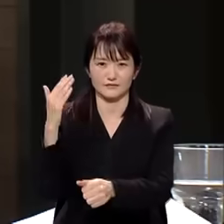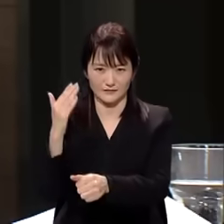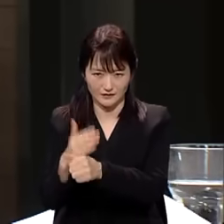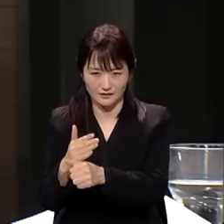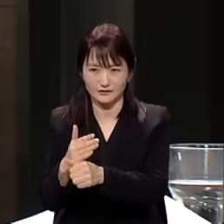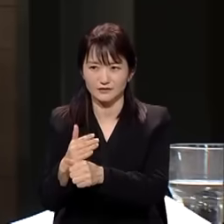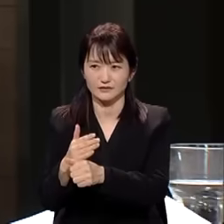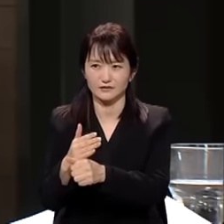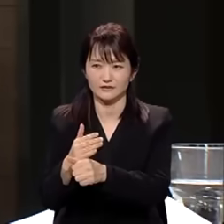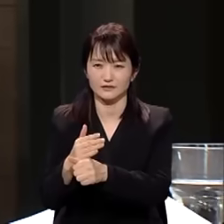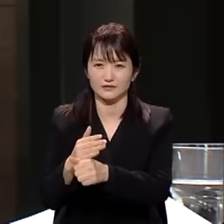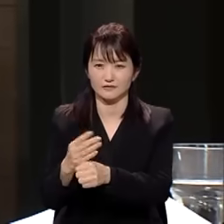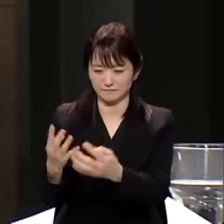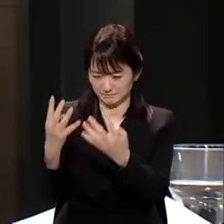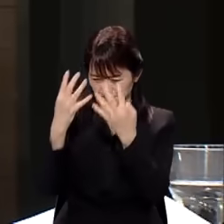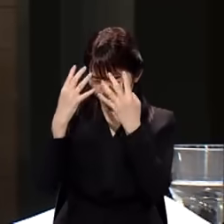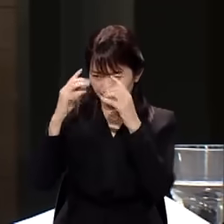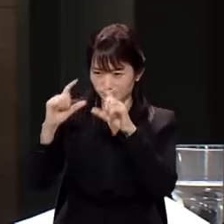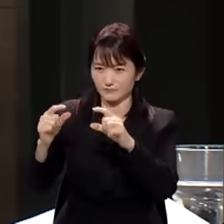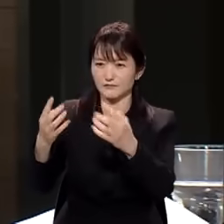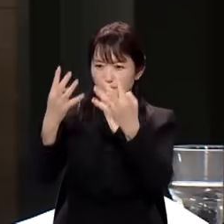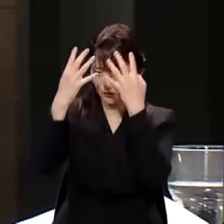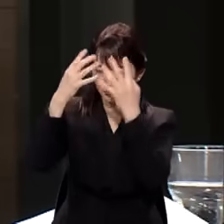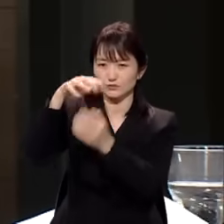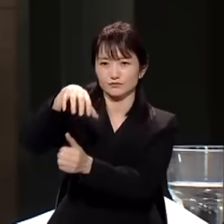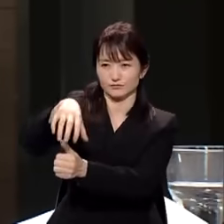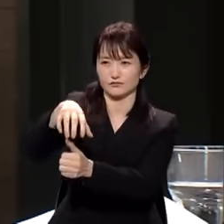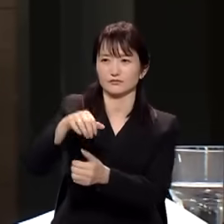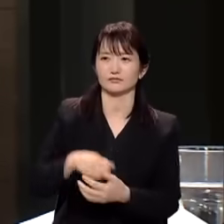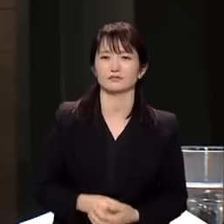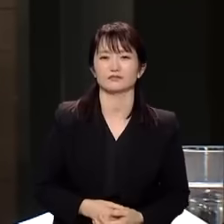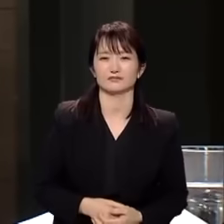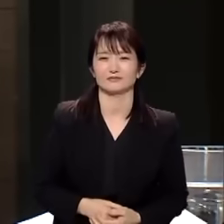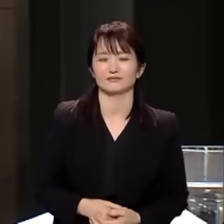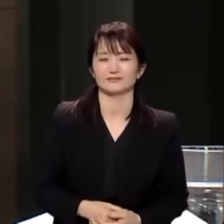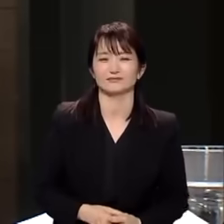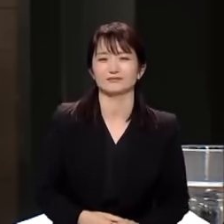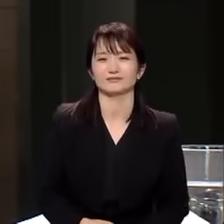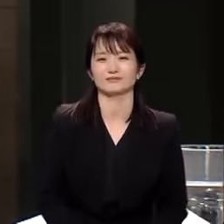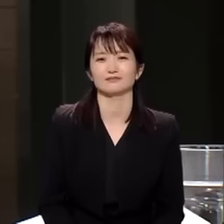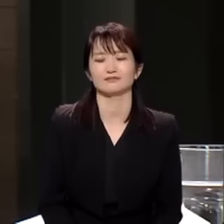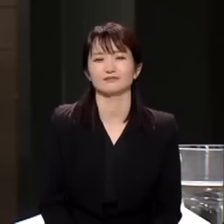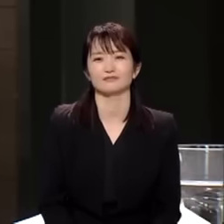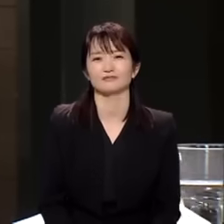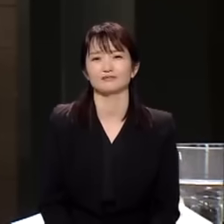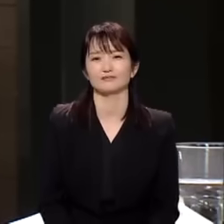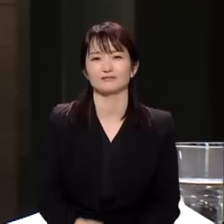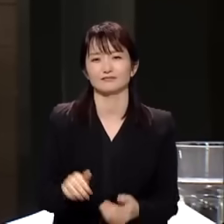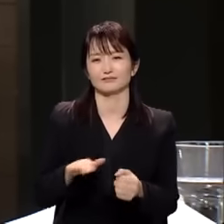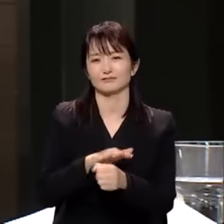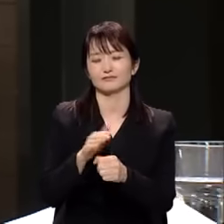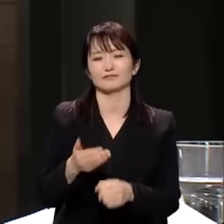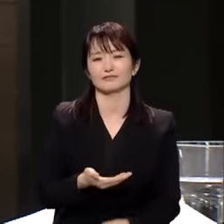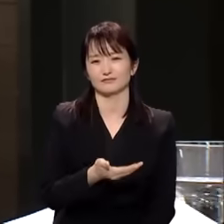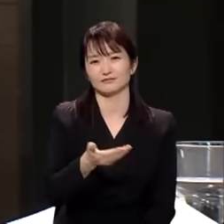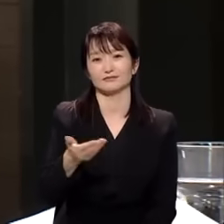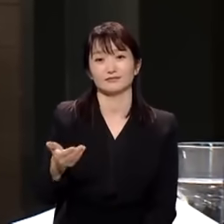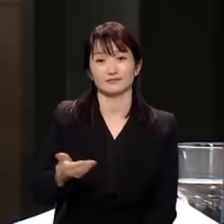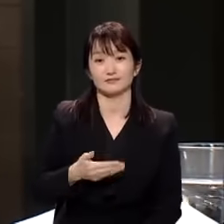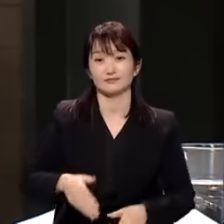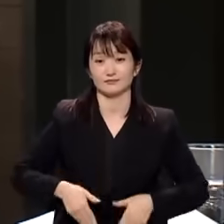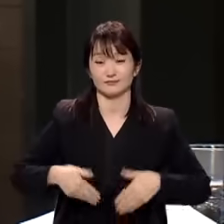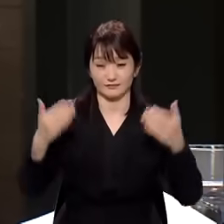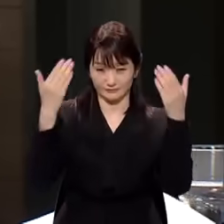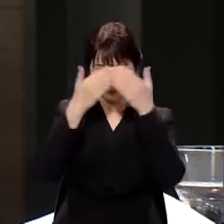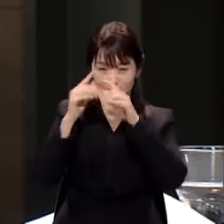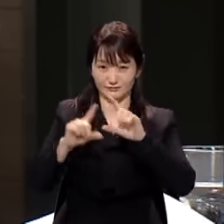해고됐고요. 징역형을 받아서 교도소까지 갔습니다. 아유, 쌤통이다. 자, 좋습니다. 사랑하는 사건반장 가족 여러분, 따뜻한